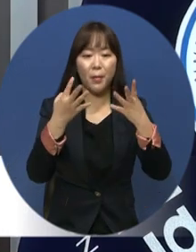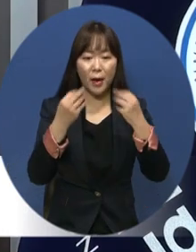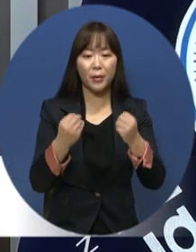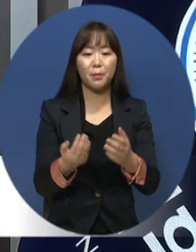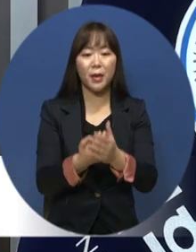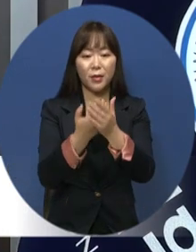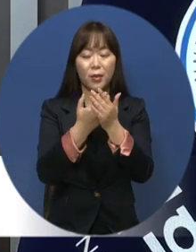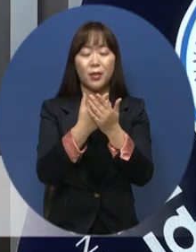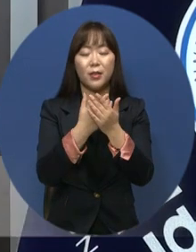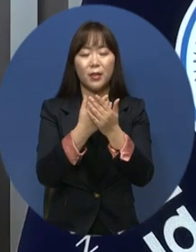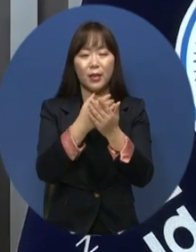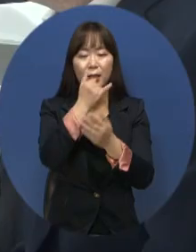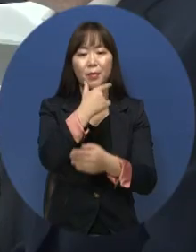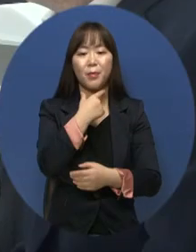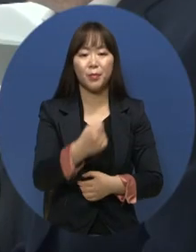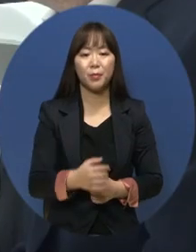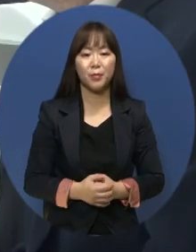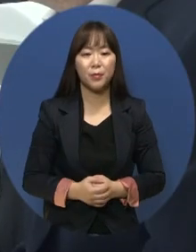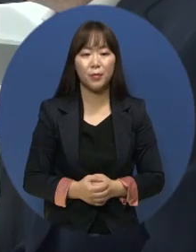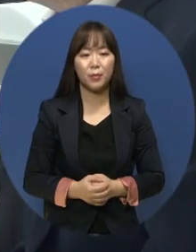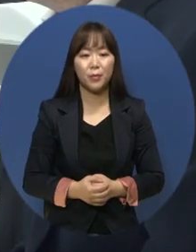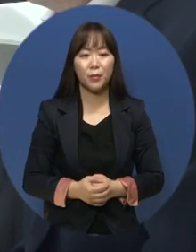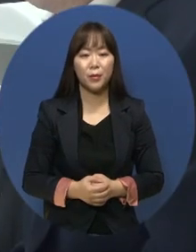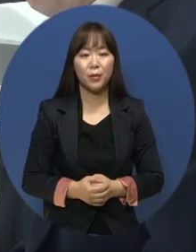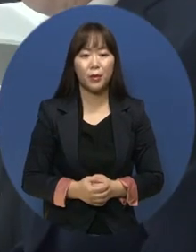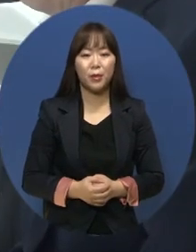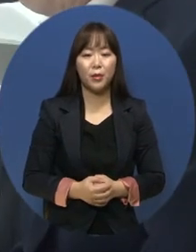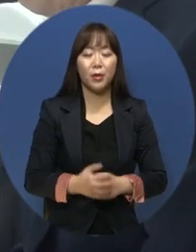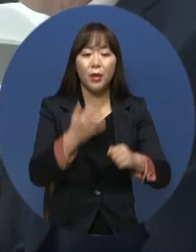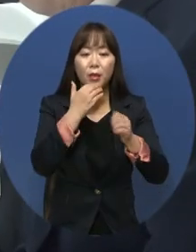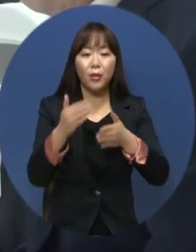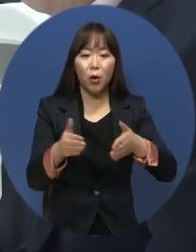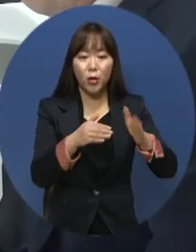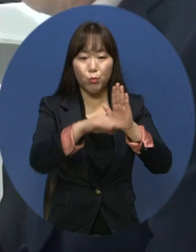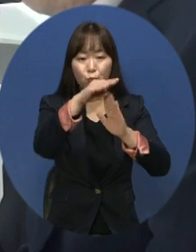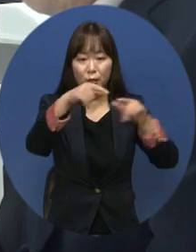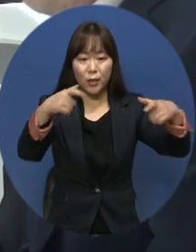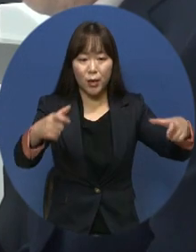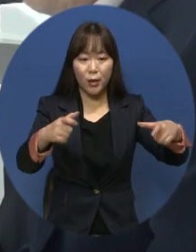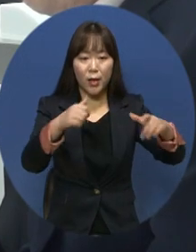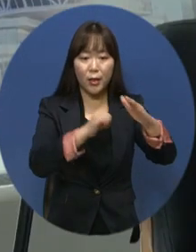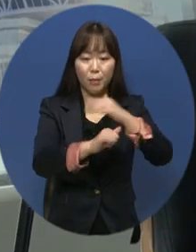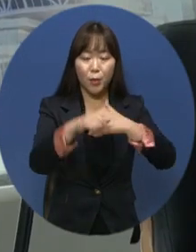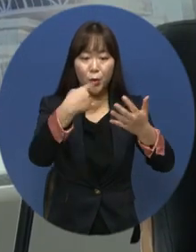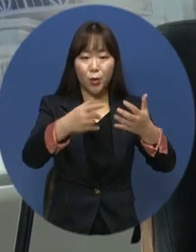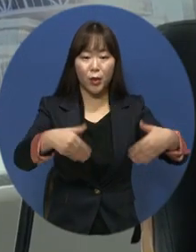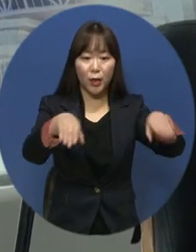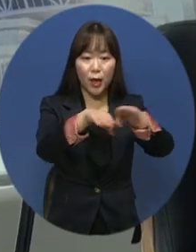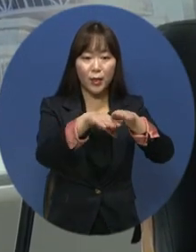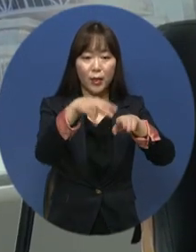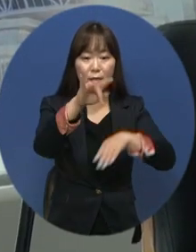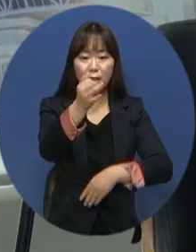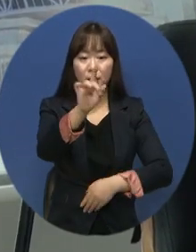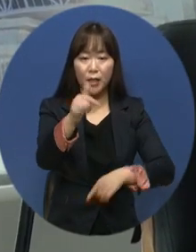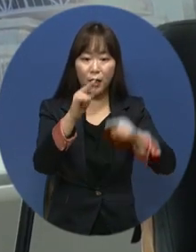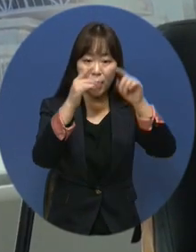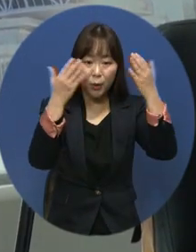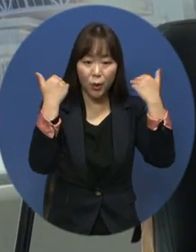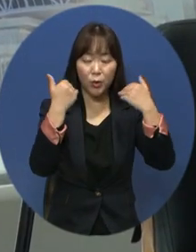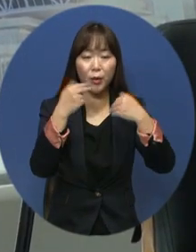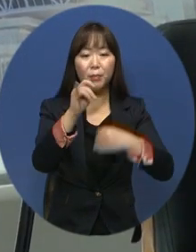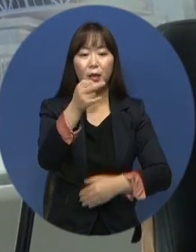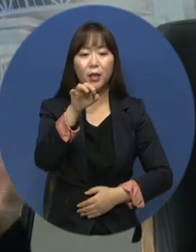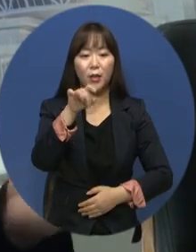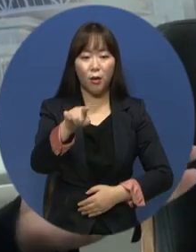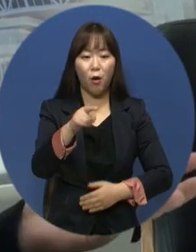발전이 있기를 바라겠습니다. 이로써 경기 북부 지역의 대표 교육기관인 신한대학교는 미디어 언론